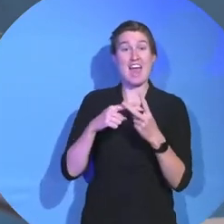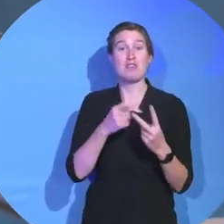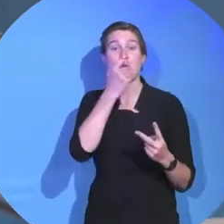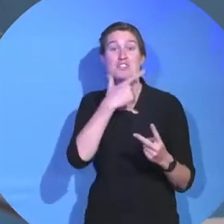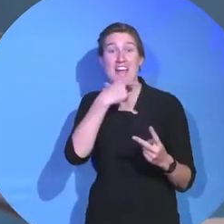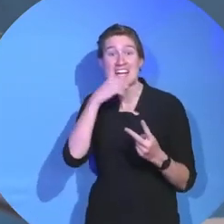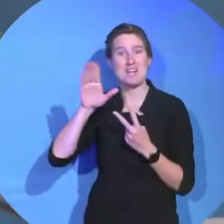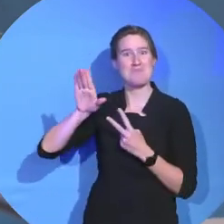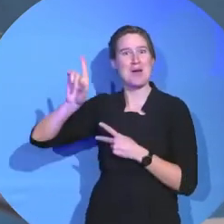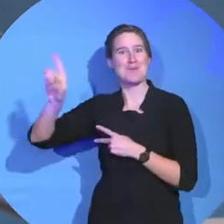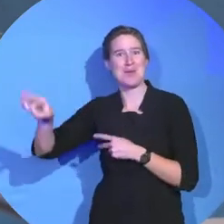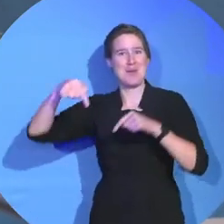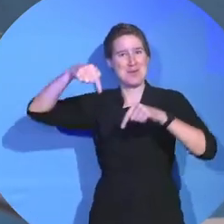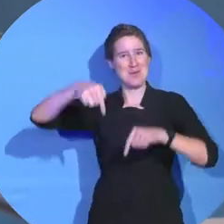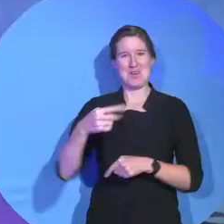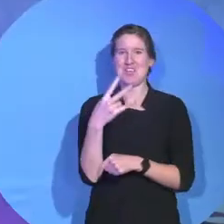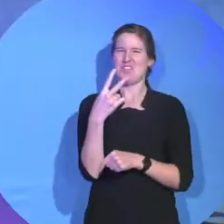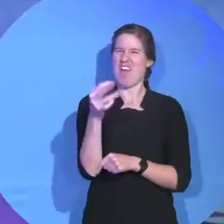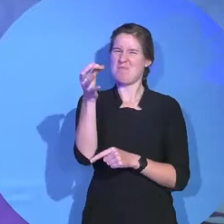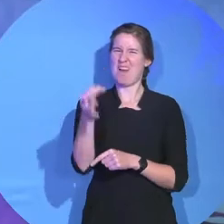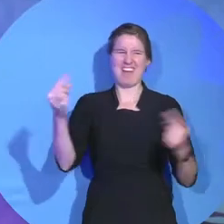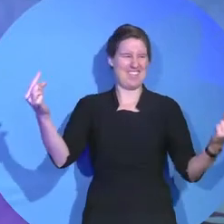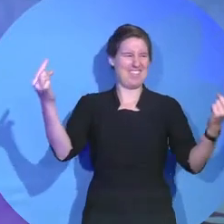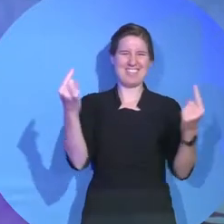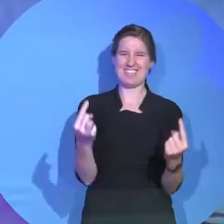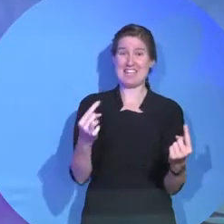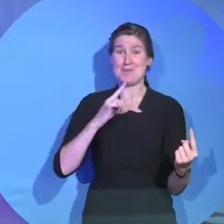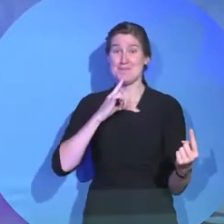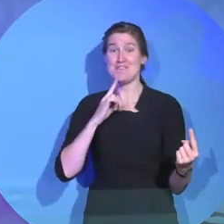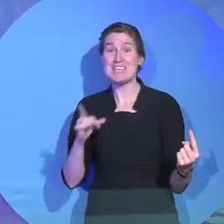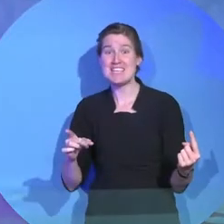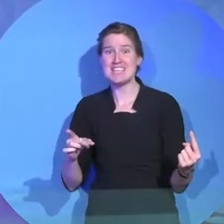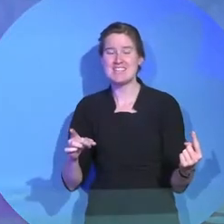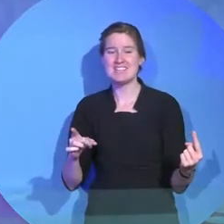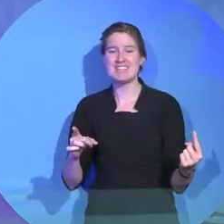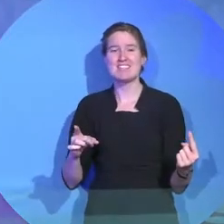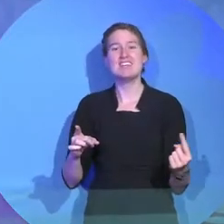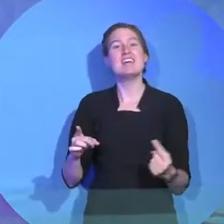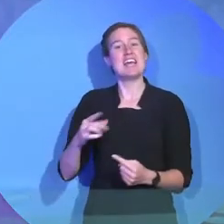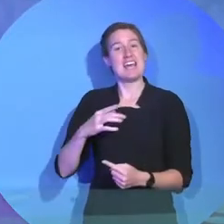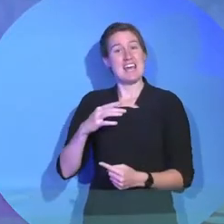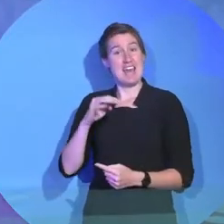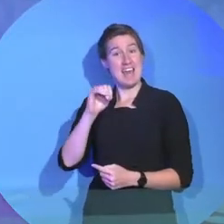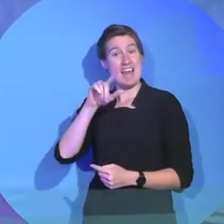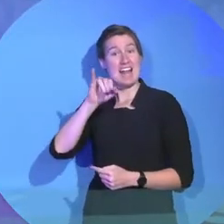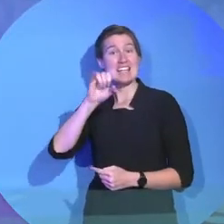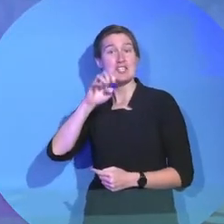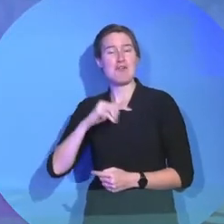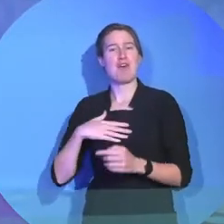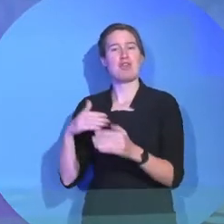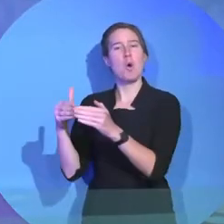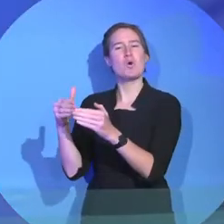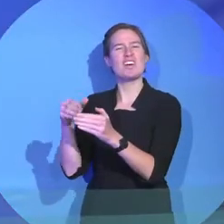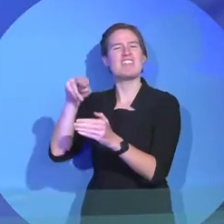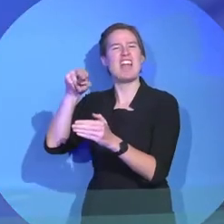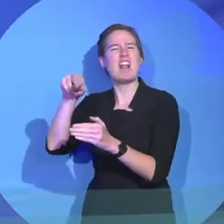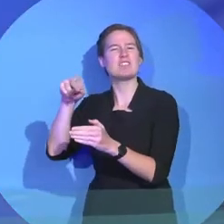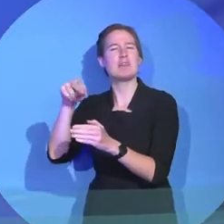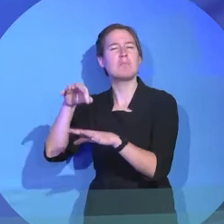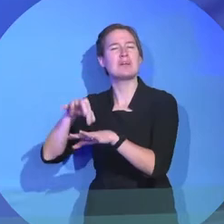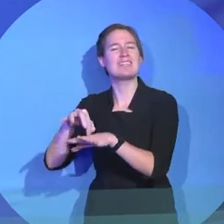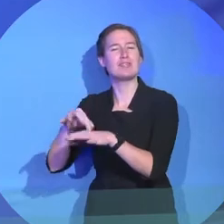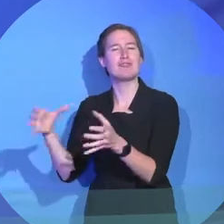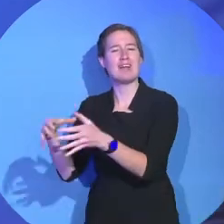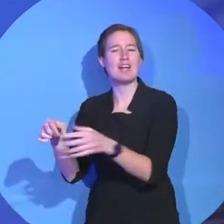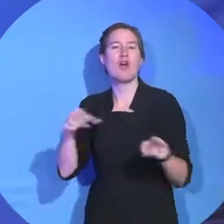zijn aangekomen Elise van Hoek van de Nederlandse Patiëntenvereniging. Welkom. En Paul Lieverse, pijnarts en onder